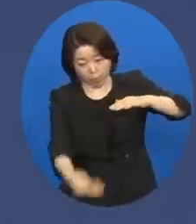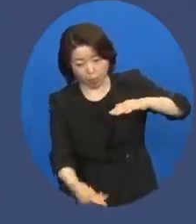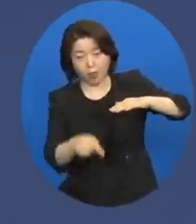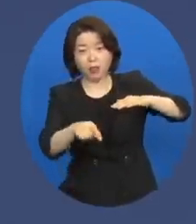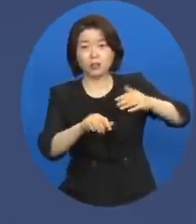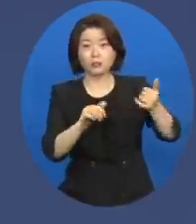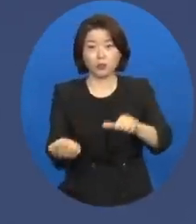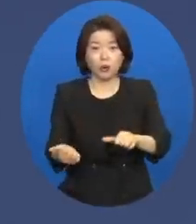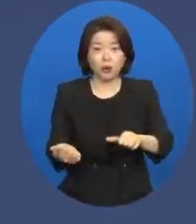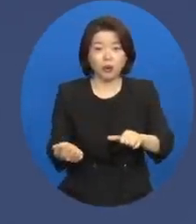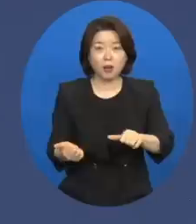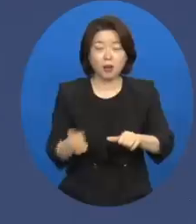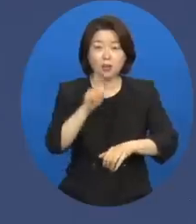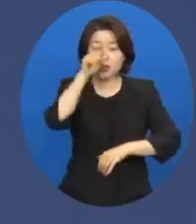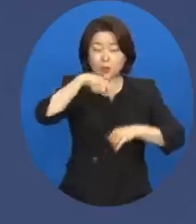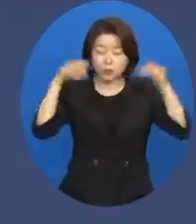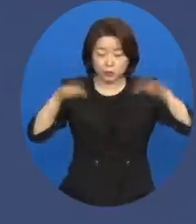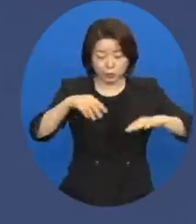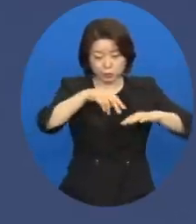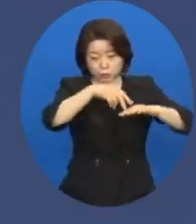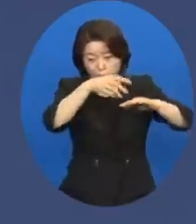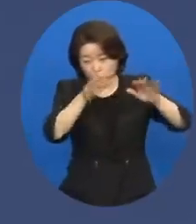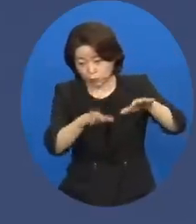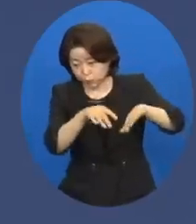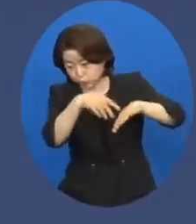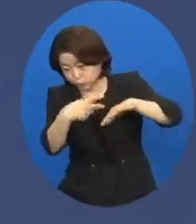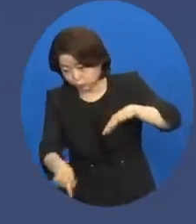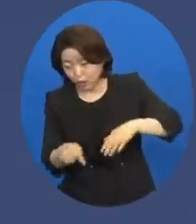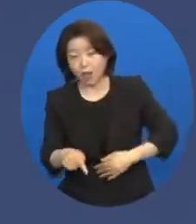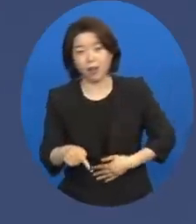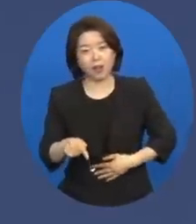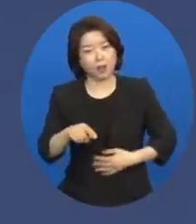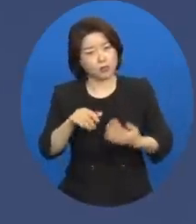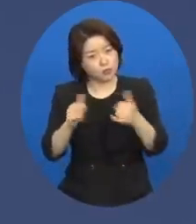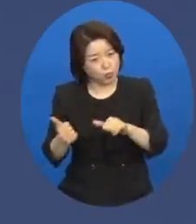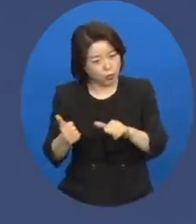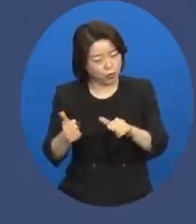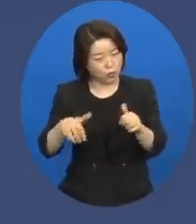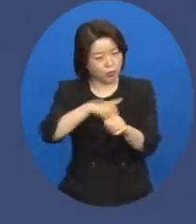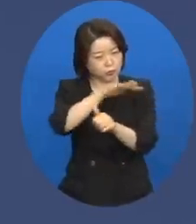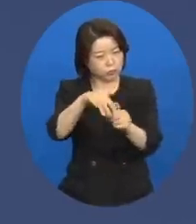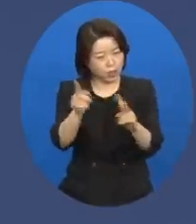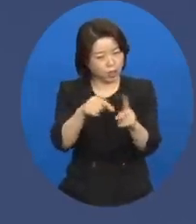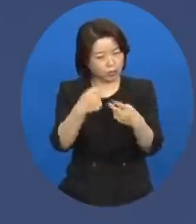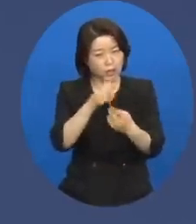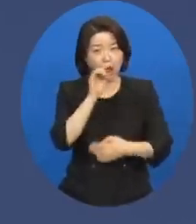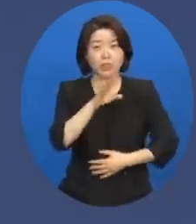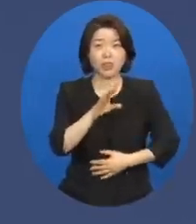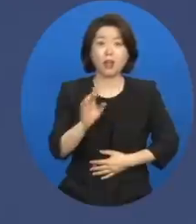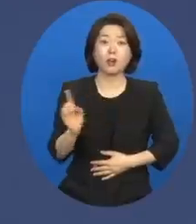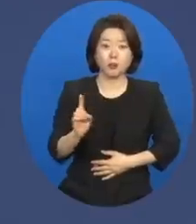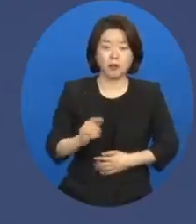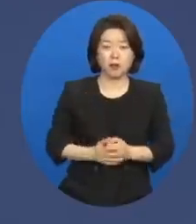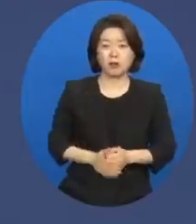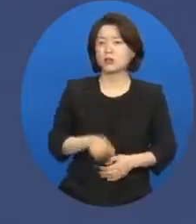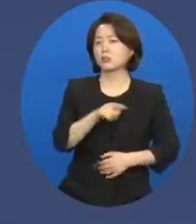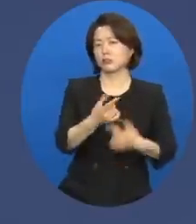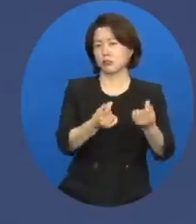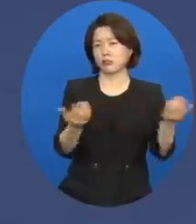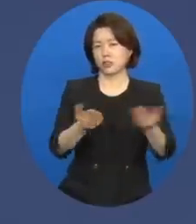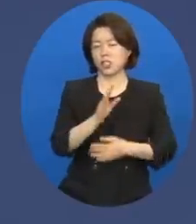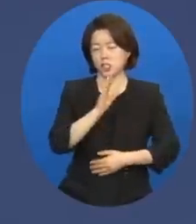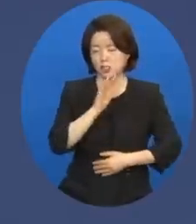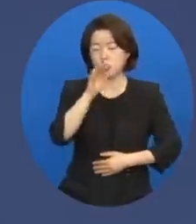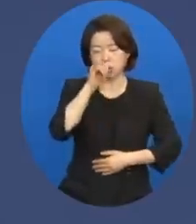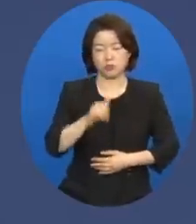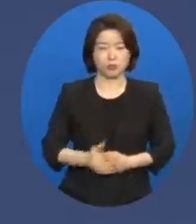죽었다. 이거 상황 설정이 잘 안 되고 이해가 안 되는 얘기입니다. 근데 그런 일이 실제로